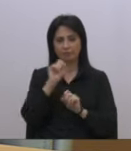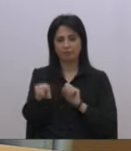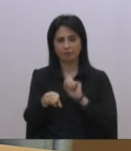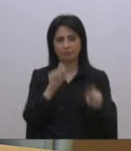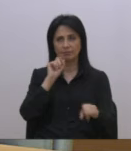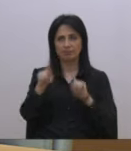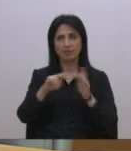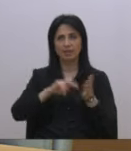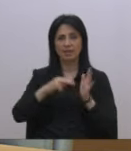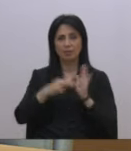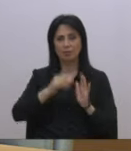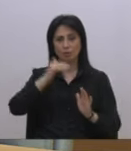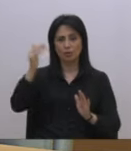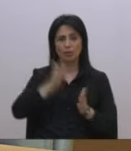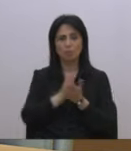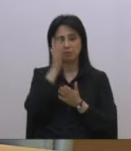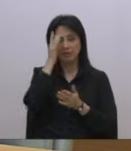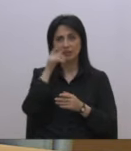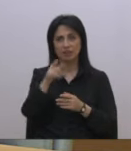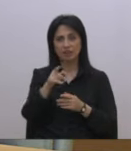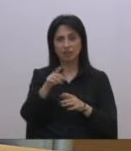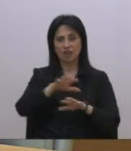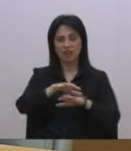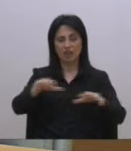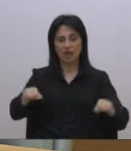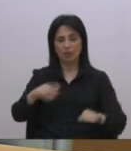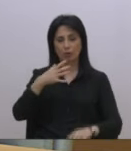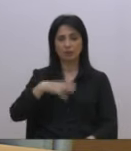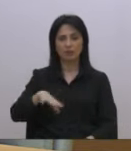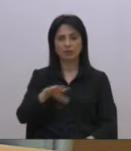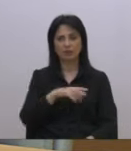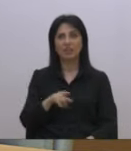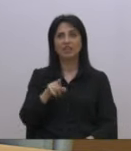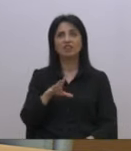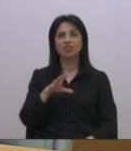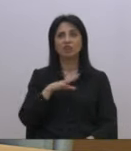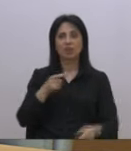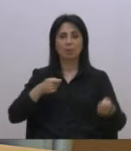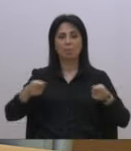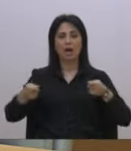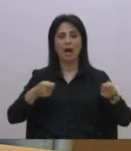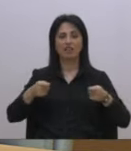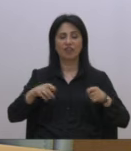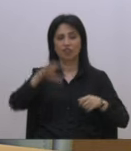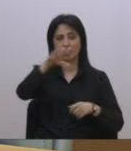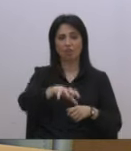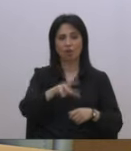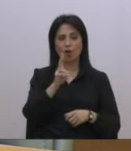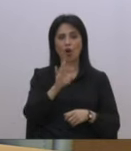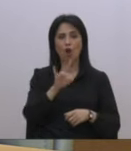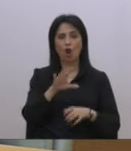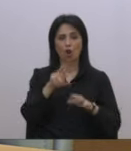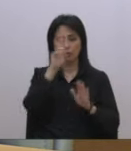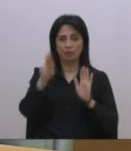გეგმის ნაწილი, რომელსაც მიზანი აქვს და იყოს საქართველო და ის იყოს მართვადი კოლონია, როგორც მათ